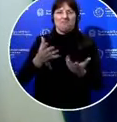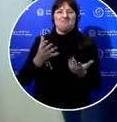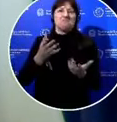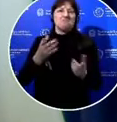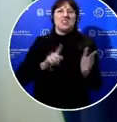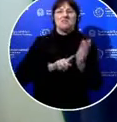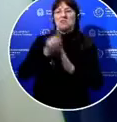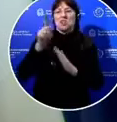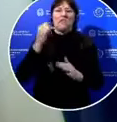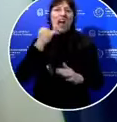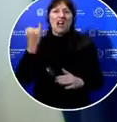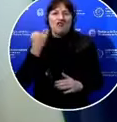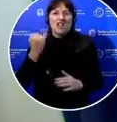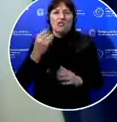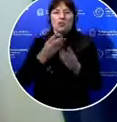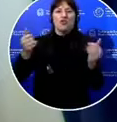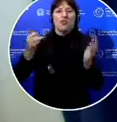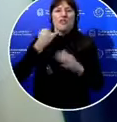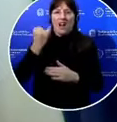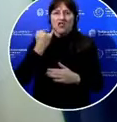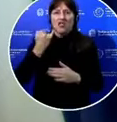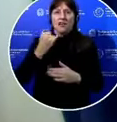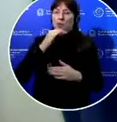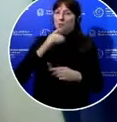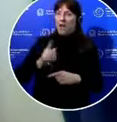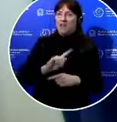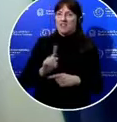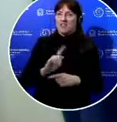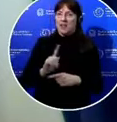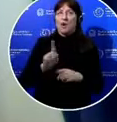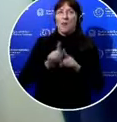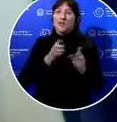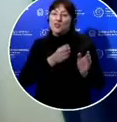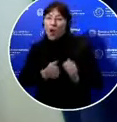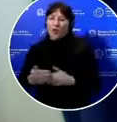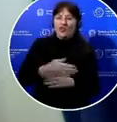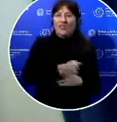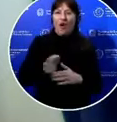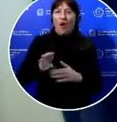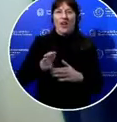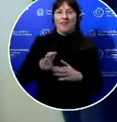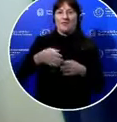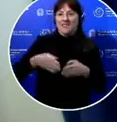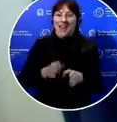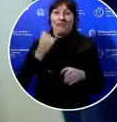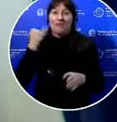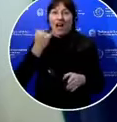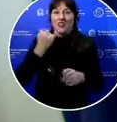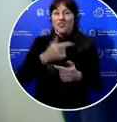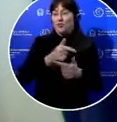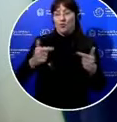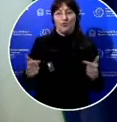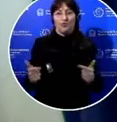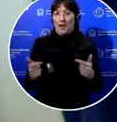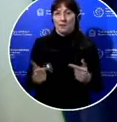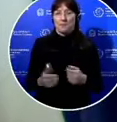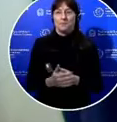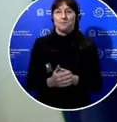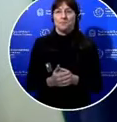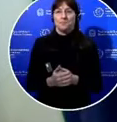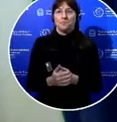chi opera sul campo sa che non ci sono scorciatoie, non ci sono strade semplici,